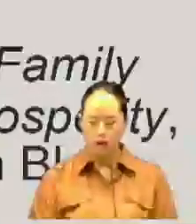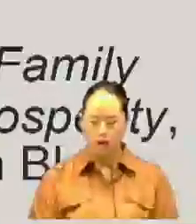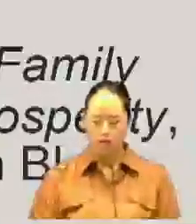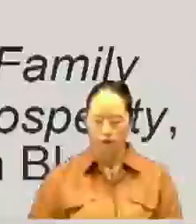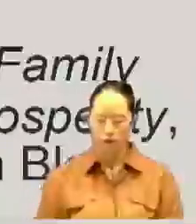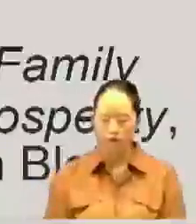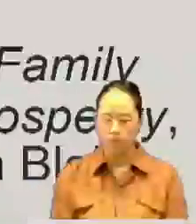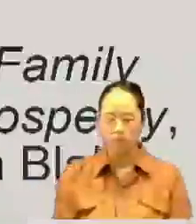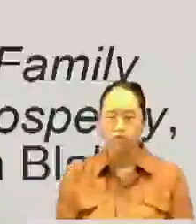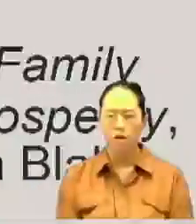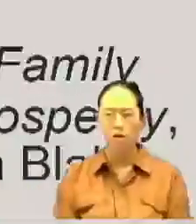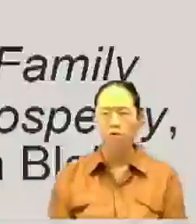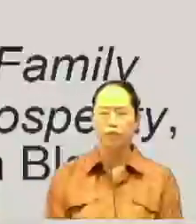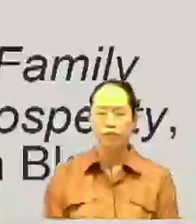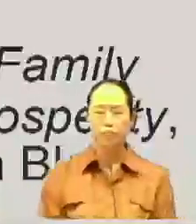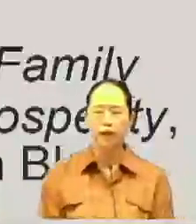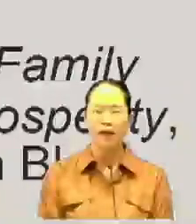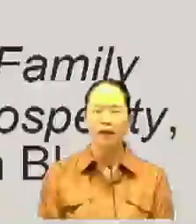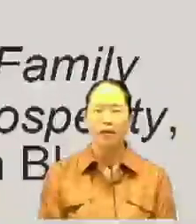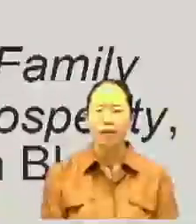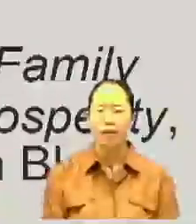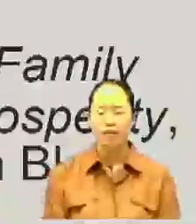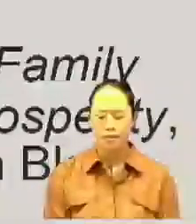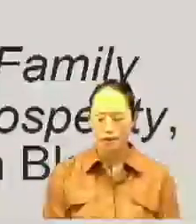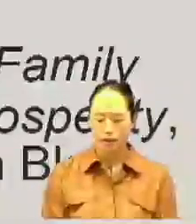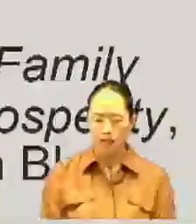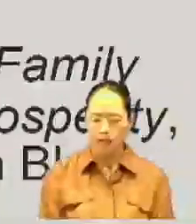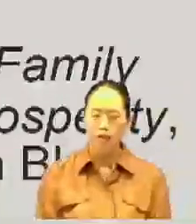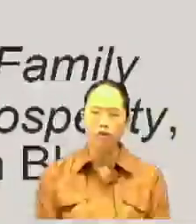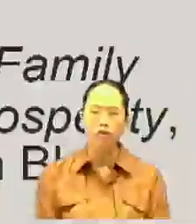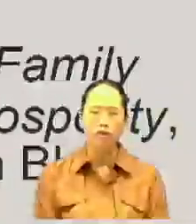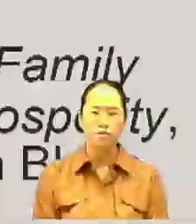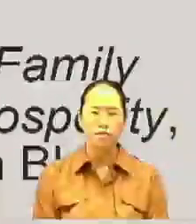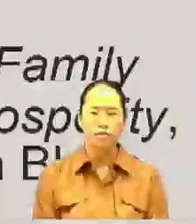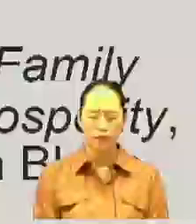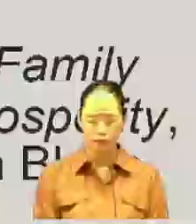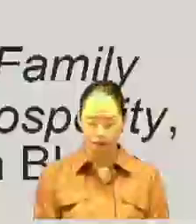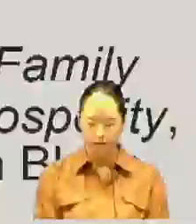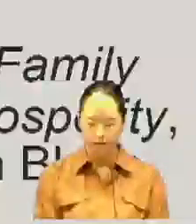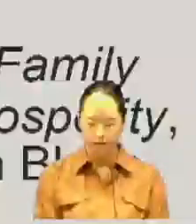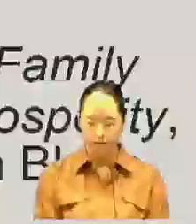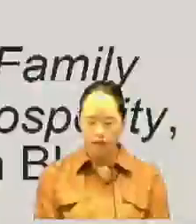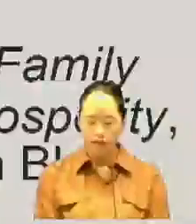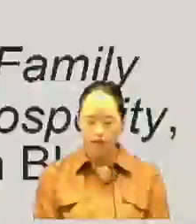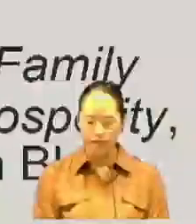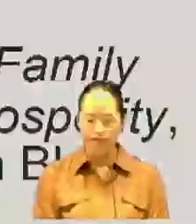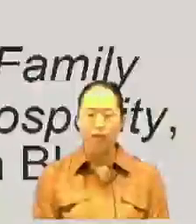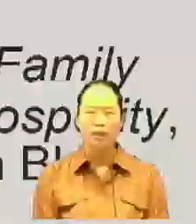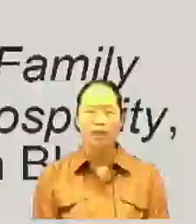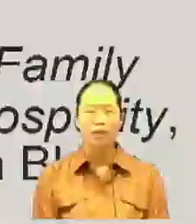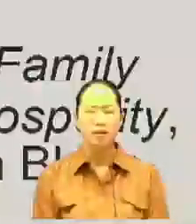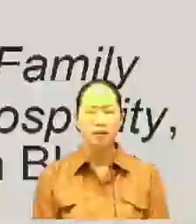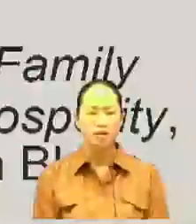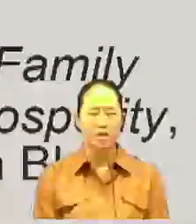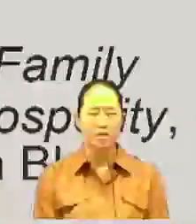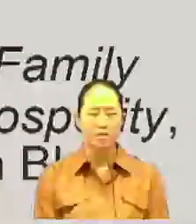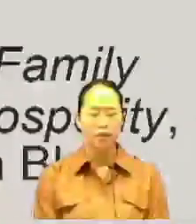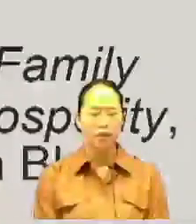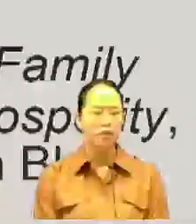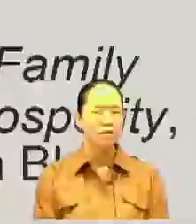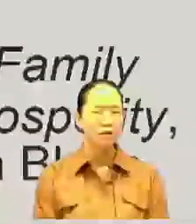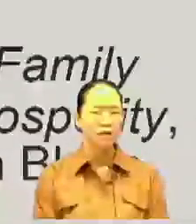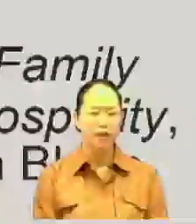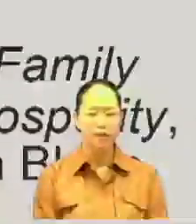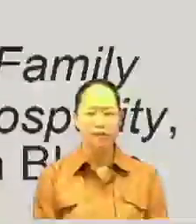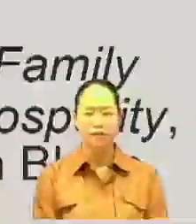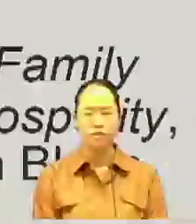然而呢，对这个约伯的抱怨呢，神在告诉他们说，你的十个孩子都在天国了。通过这一点呢，